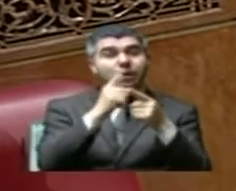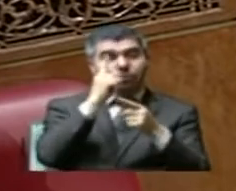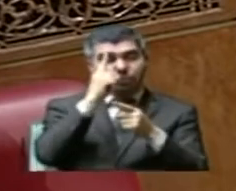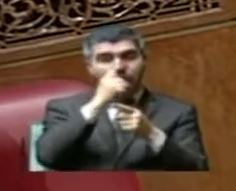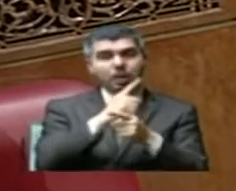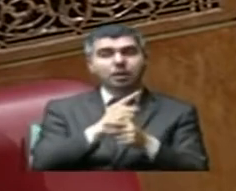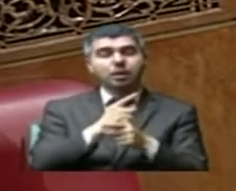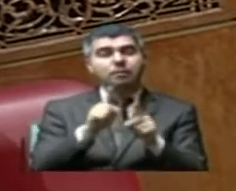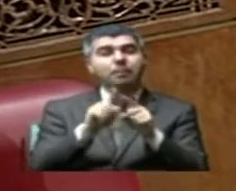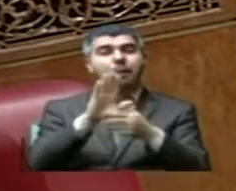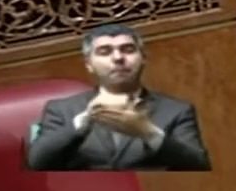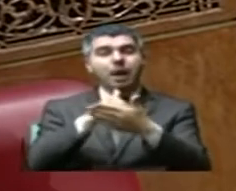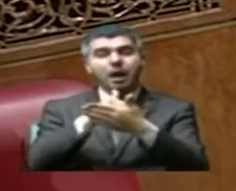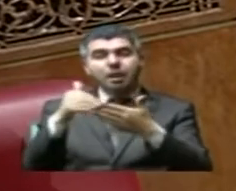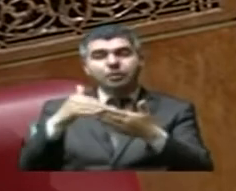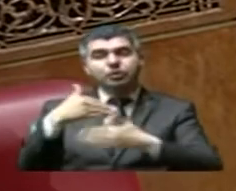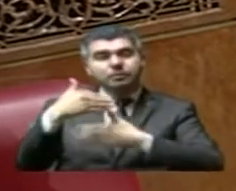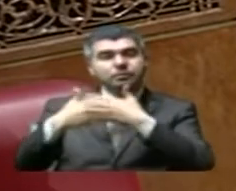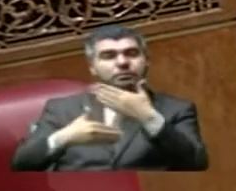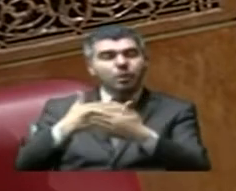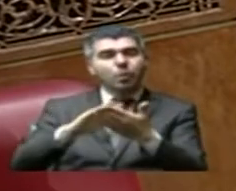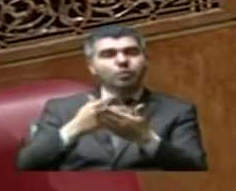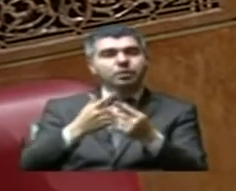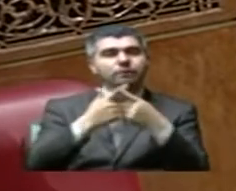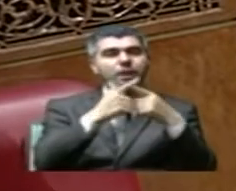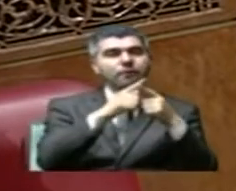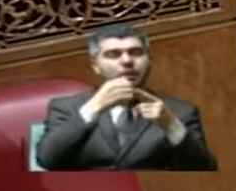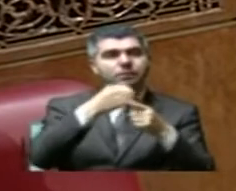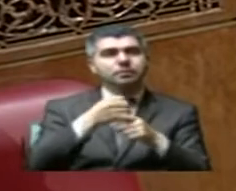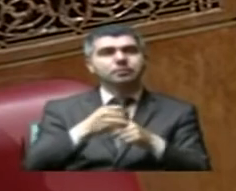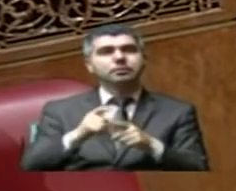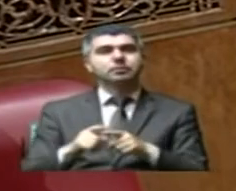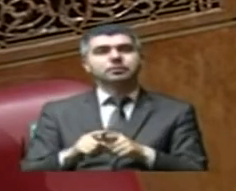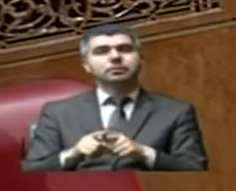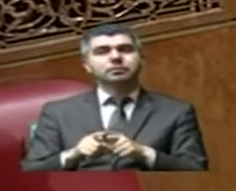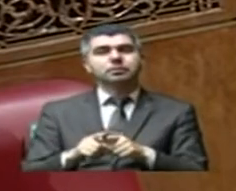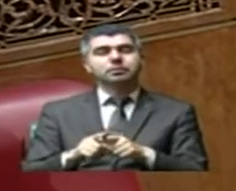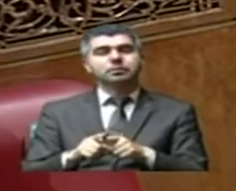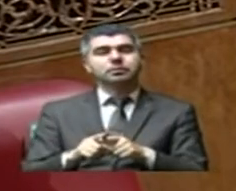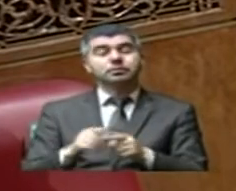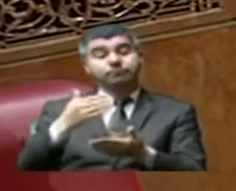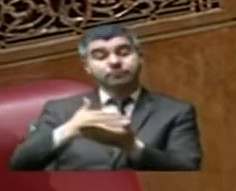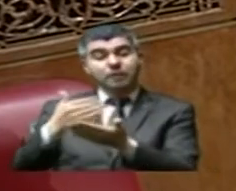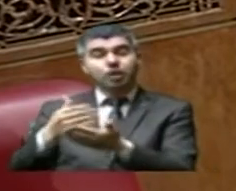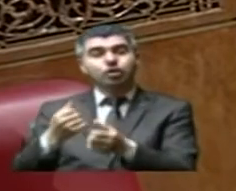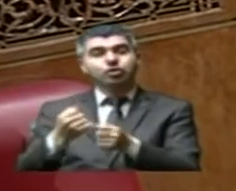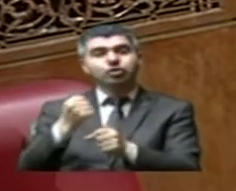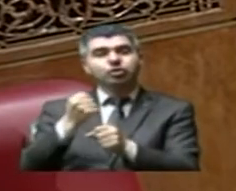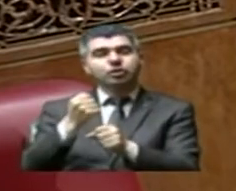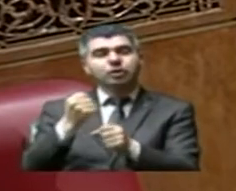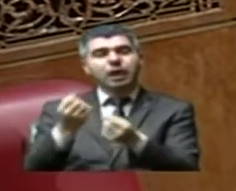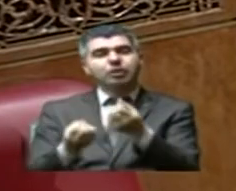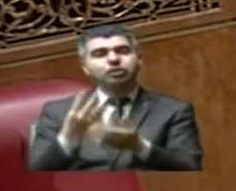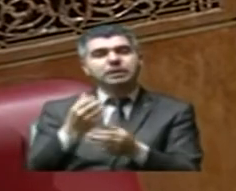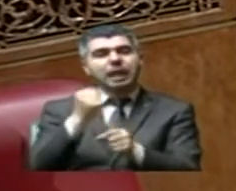ترتبط ببرنامج تدبيرها، وكذلك ترتبط بالتشييد ديال واحد المجموعة ديال المقاطع. وإلا العنوان الأبرز في هذا الشيء